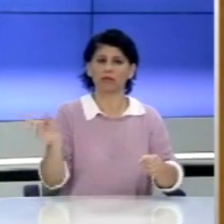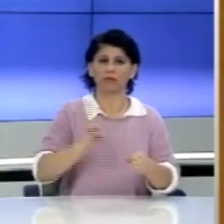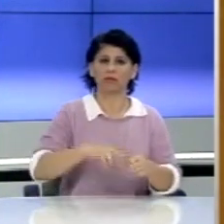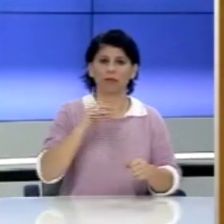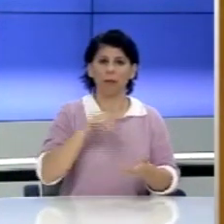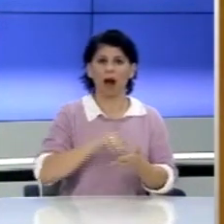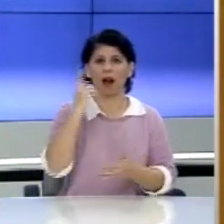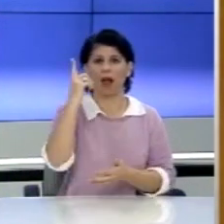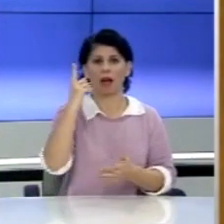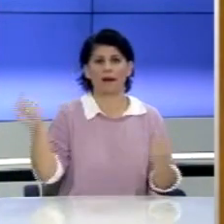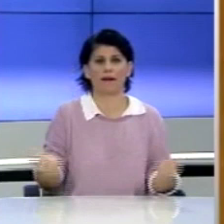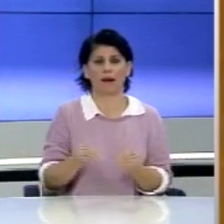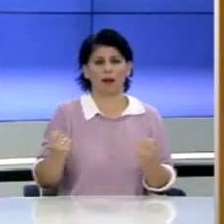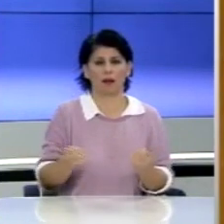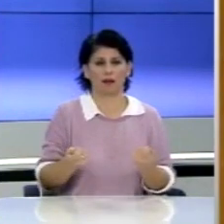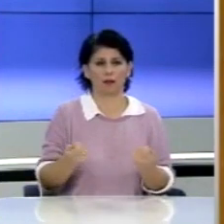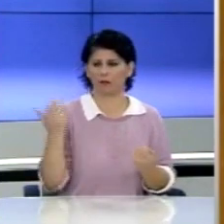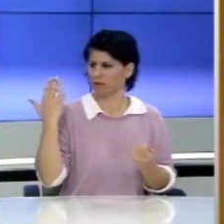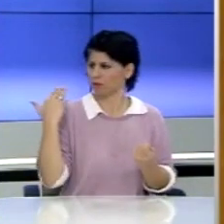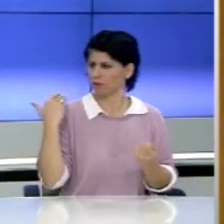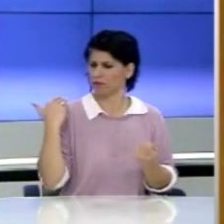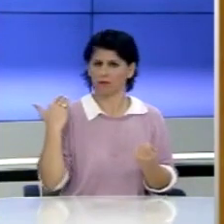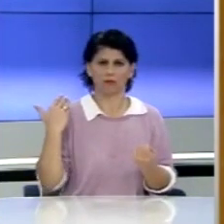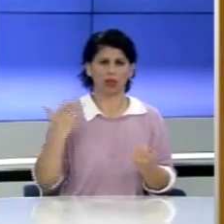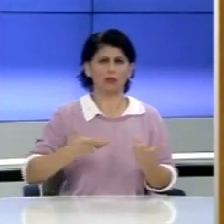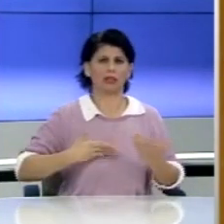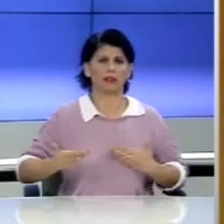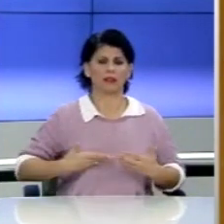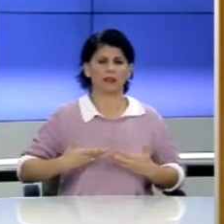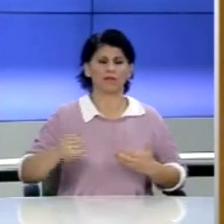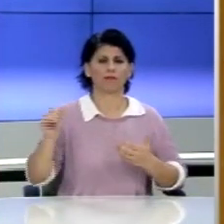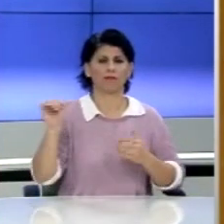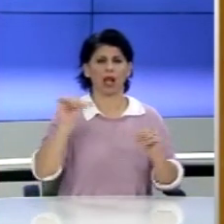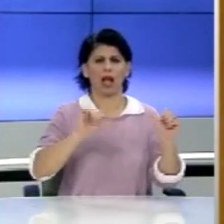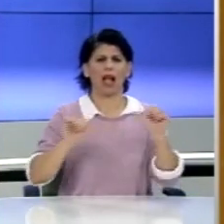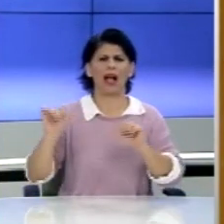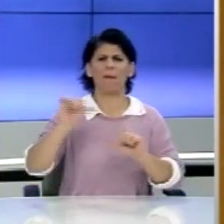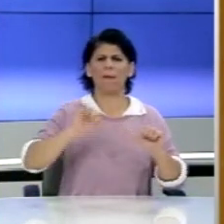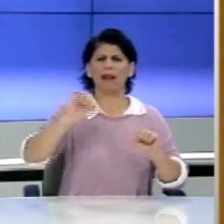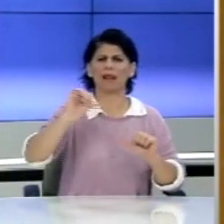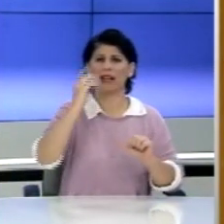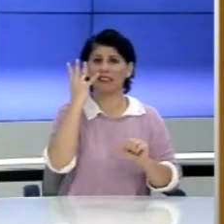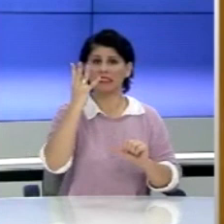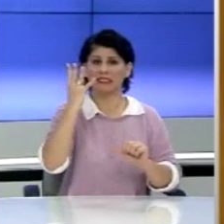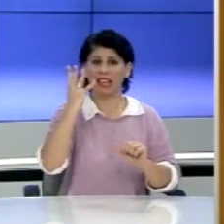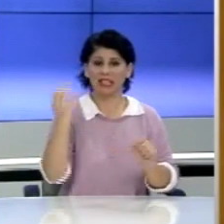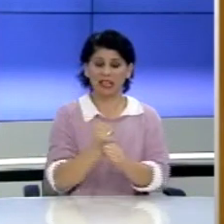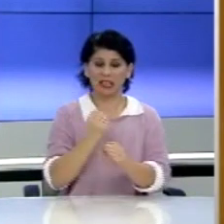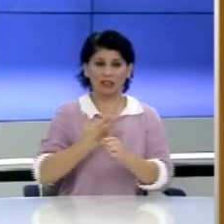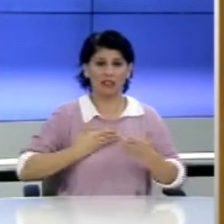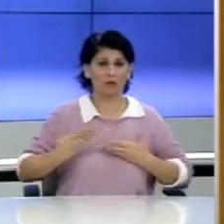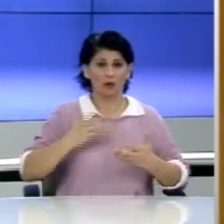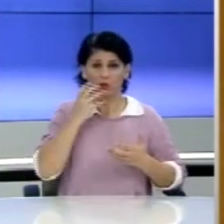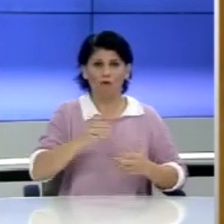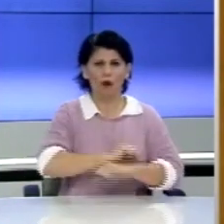ένας ακόμα εργάτης, μέχρι και το πρόσφατο ατύχημα στα δηληστήρια της Motor Oil, όπου 4 εργαζόμενοι τραυματίστηκαν σοβαρά